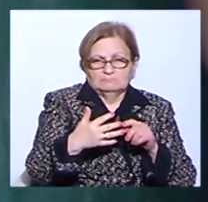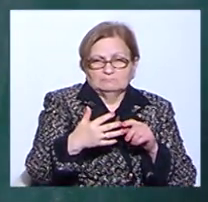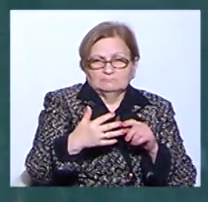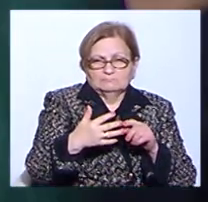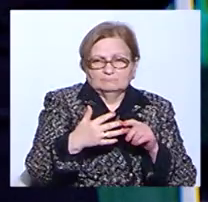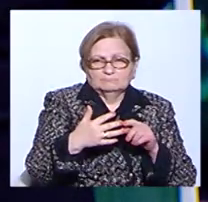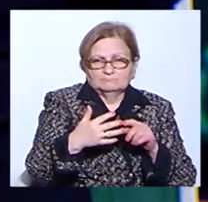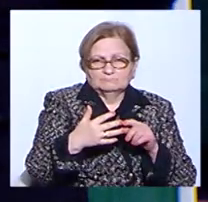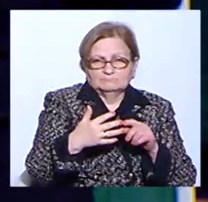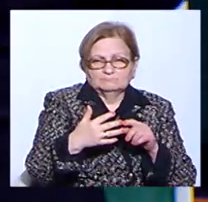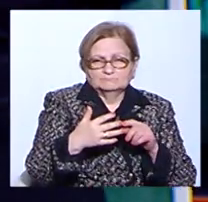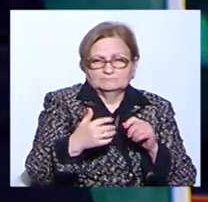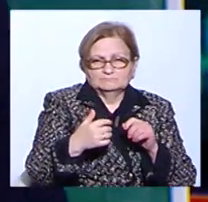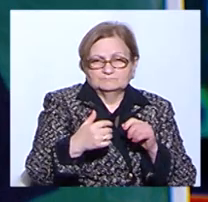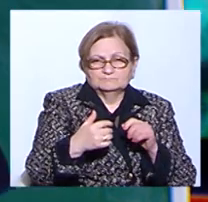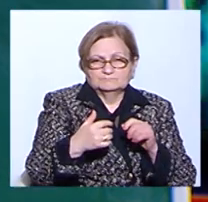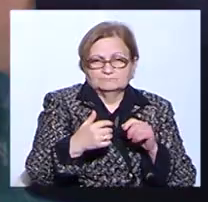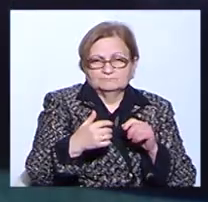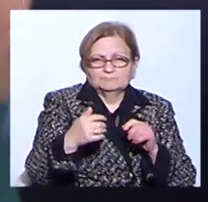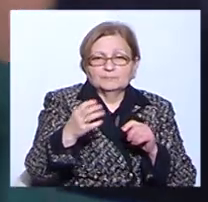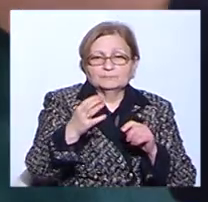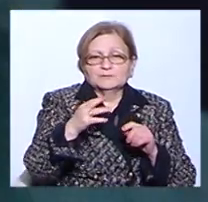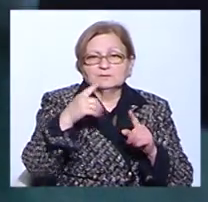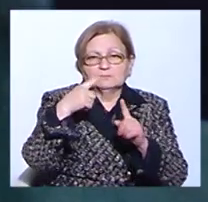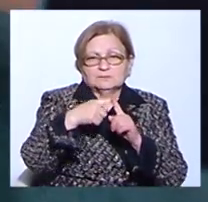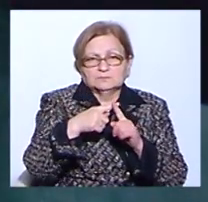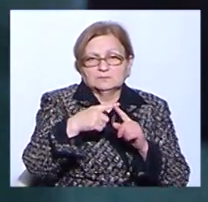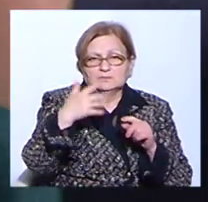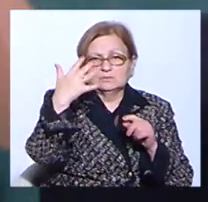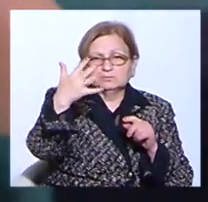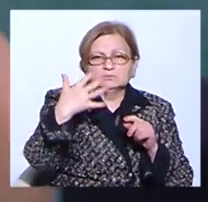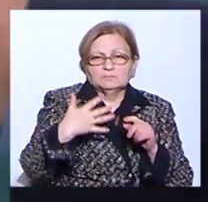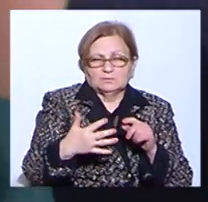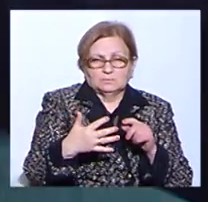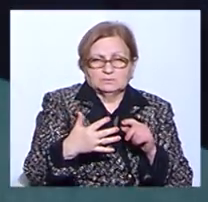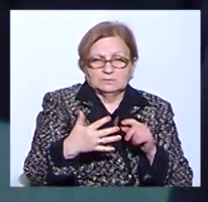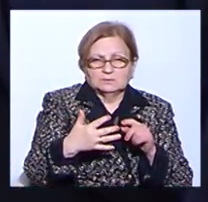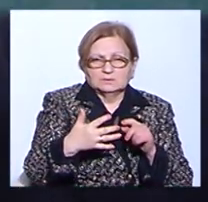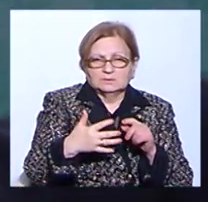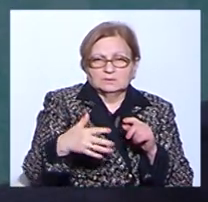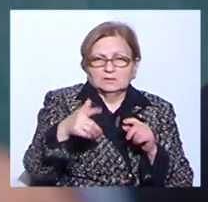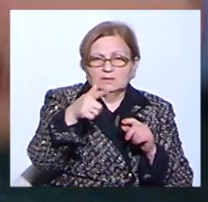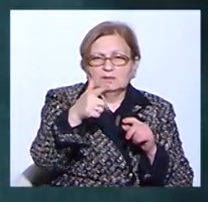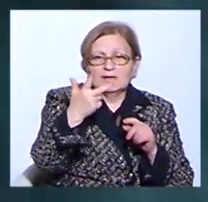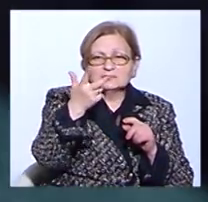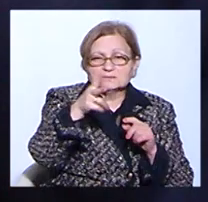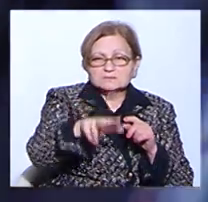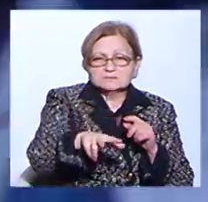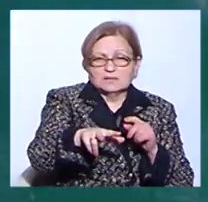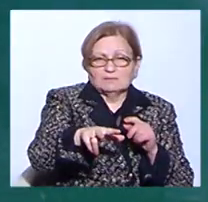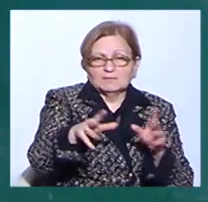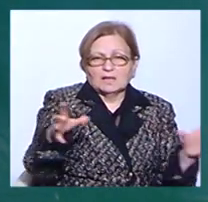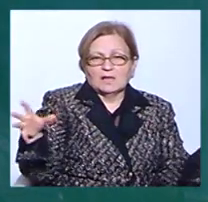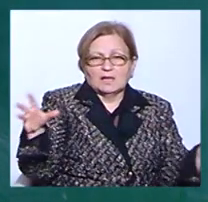ამას წავშლი ახლა. და დამატებული 5 მე-5-ი. აი ეს შემობატონო, არის